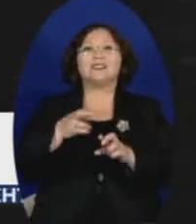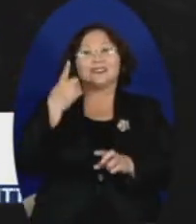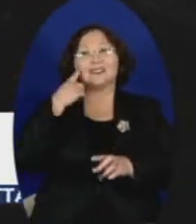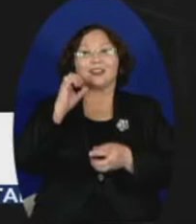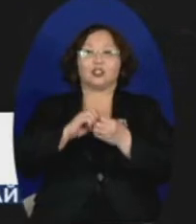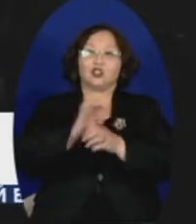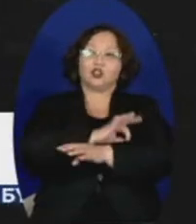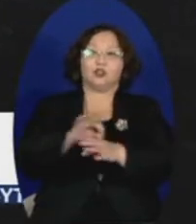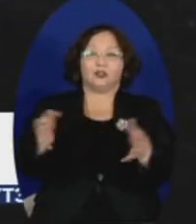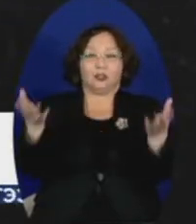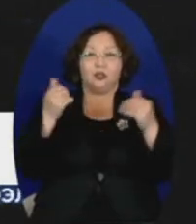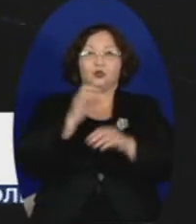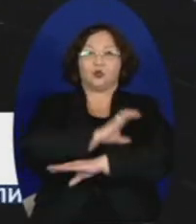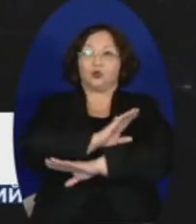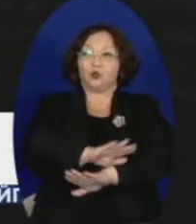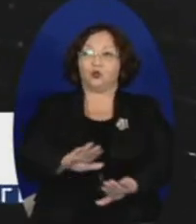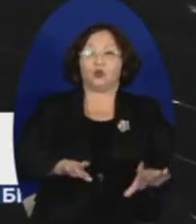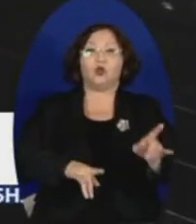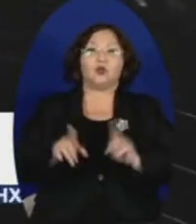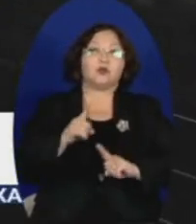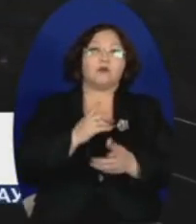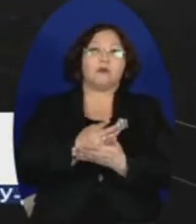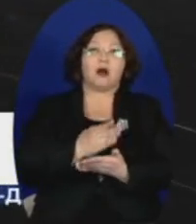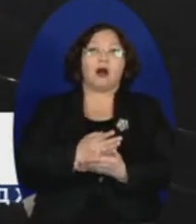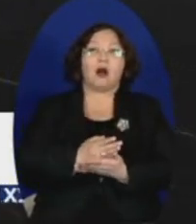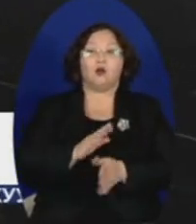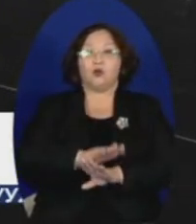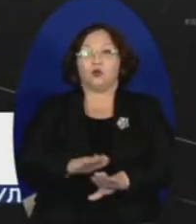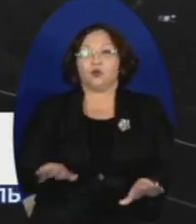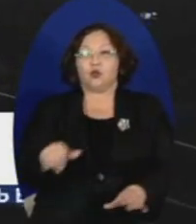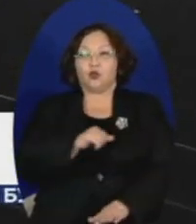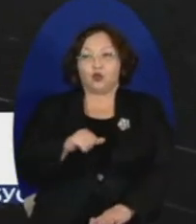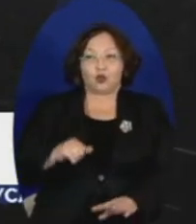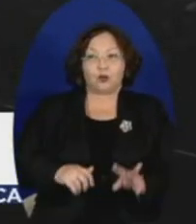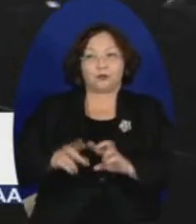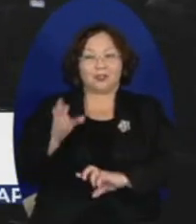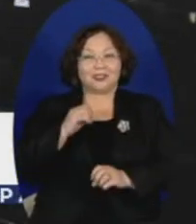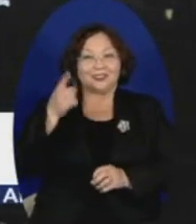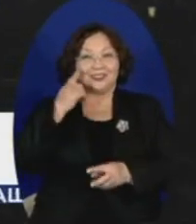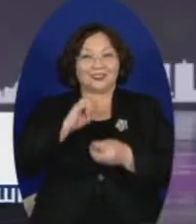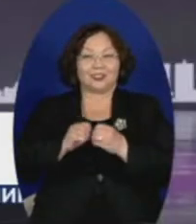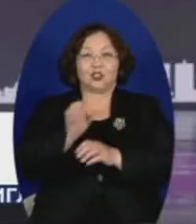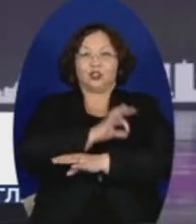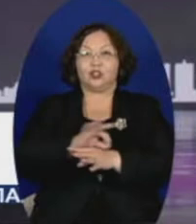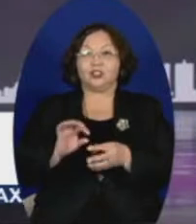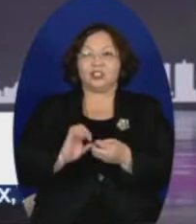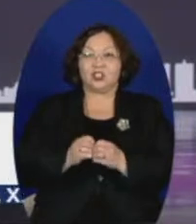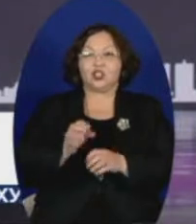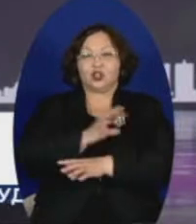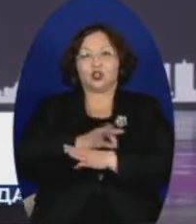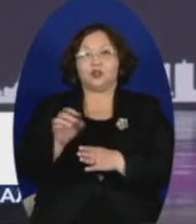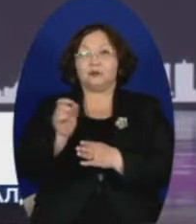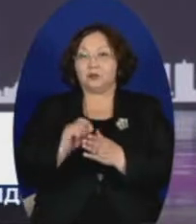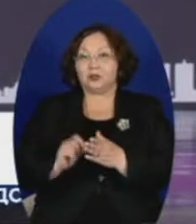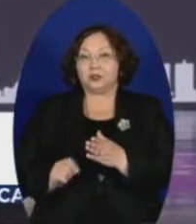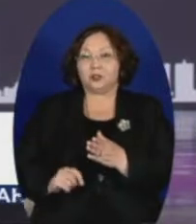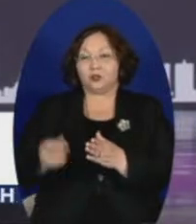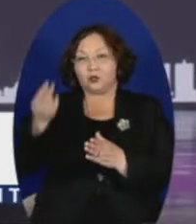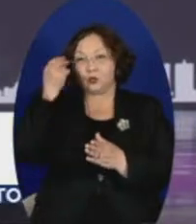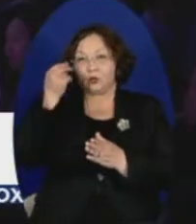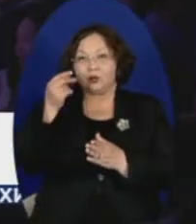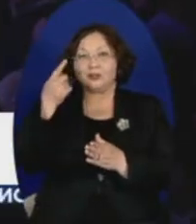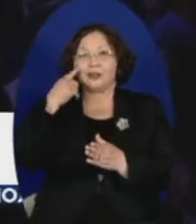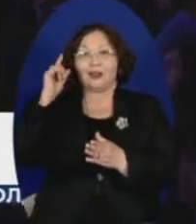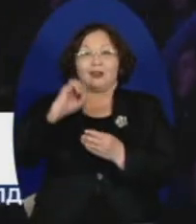байна. Бизнесийн шилдэг төсөлд оролцож байгаа хүүхдүүд өөрсдийн бизнес санааг төсөл болгох, төсөл бичих явцад суралцах, санаагаа амьдрал